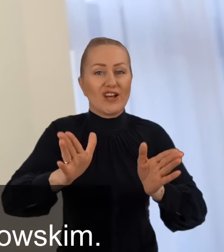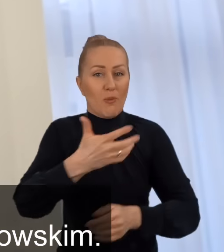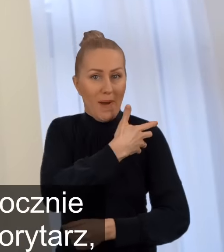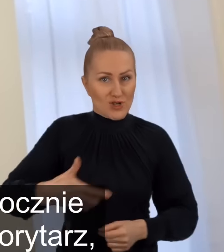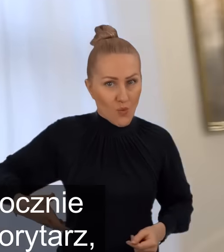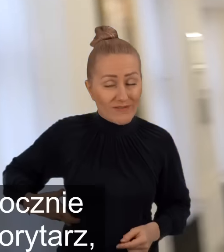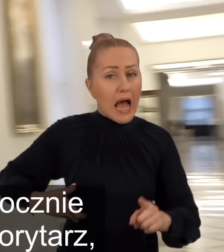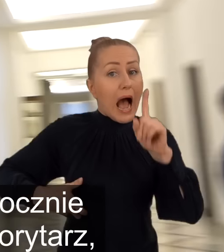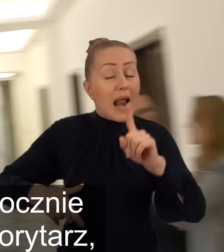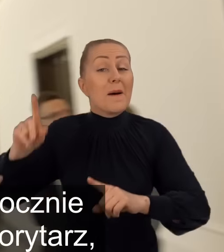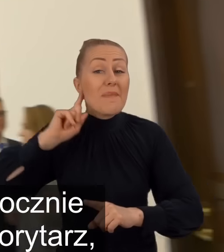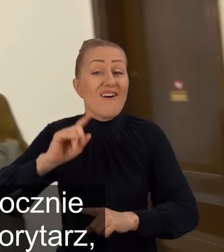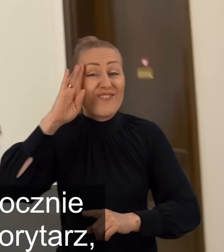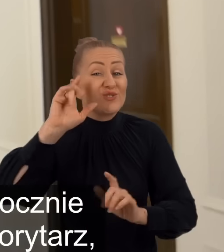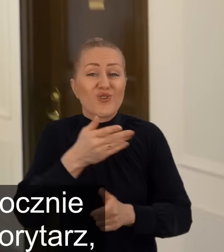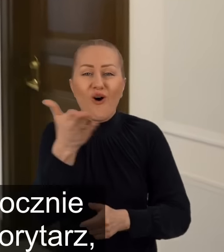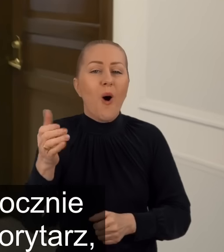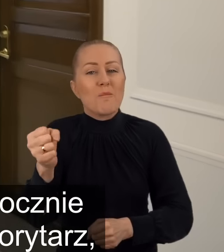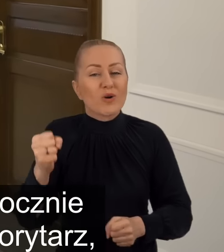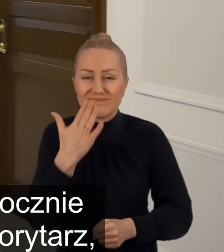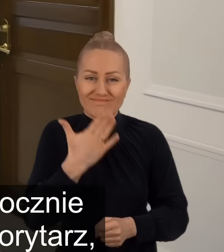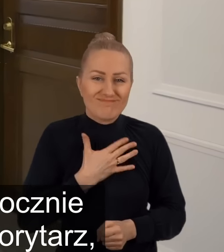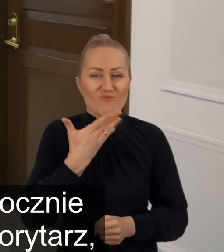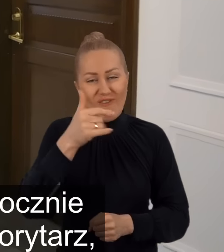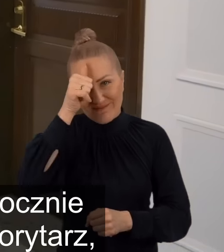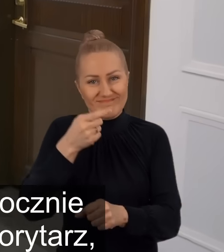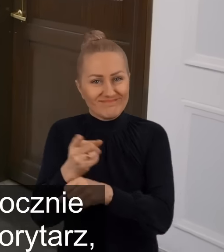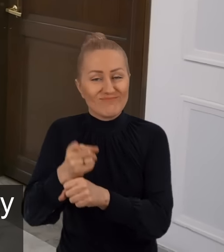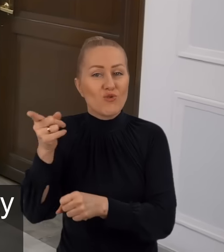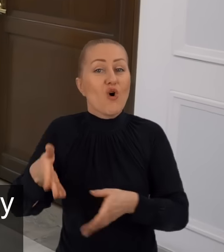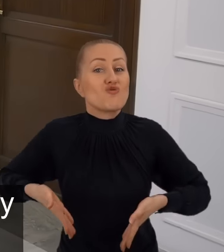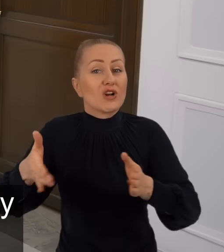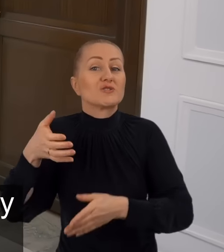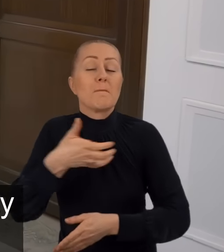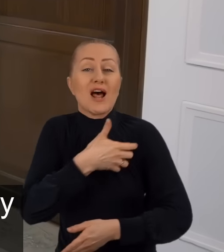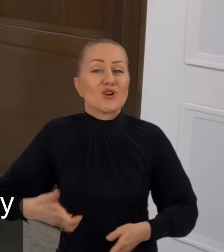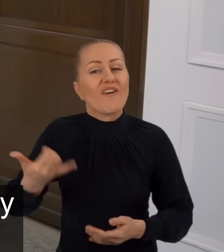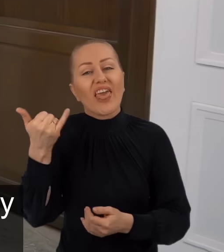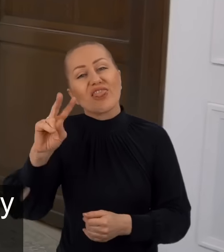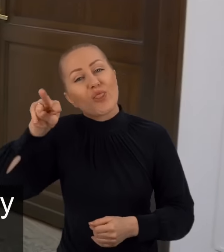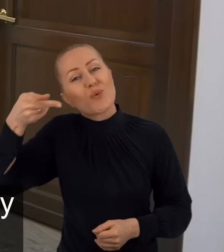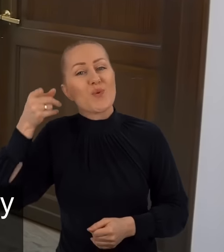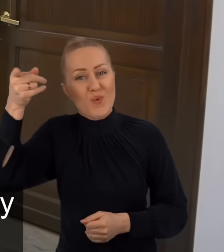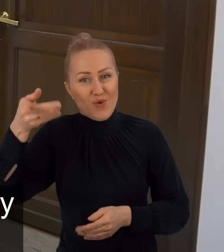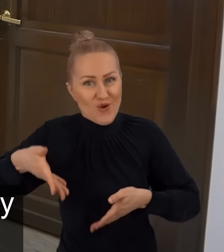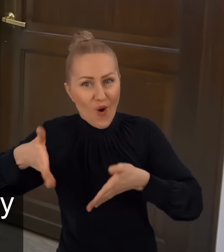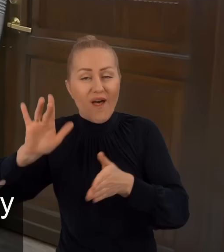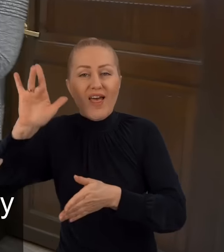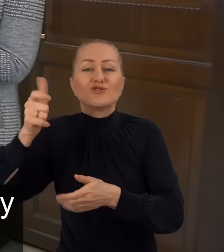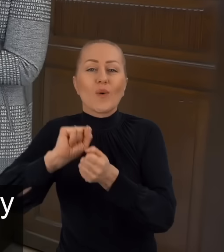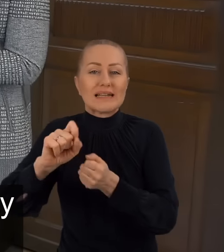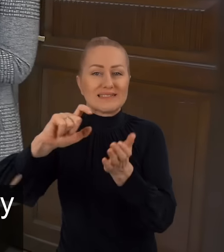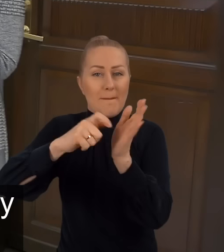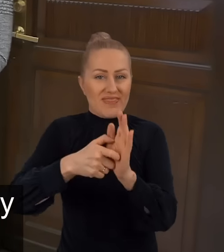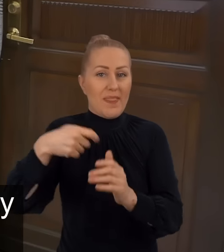marszałkowskim. Chociaż ciekawostka, posłowie potocznie mówią korytarz marszałkowski na korytarz, w którym znajdują się gabinety